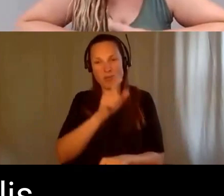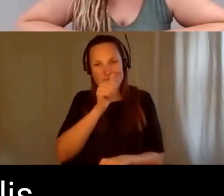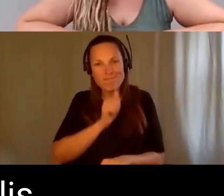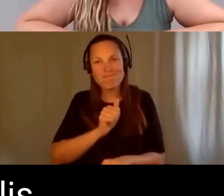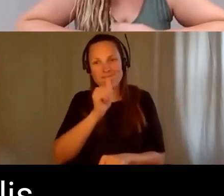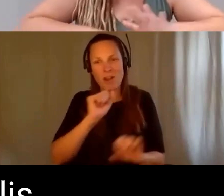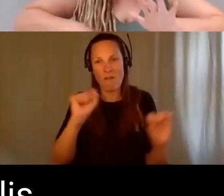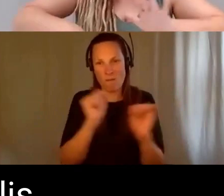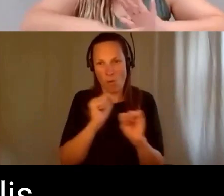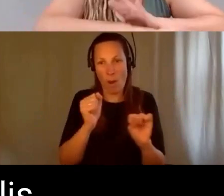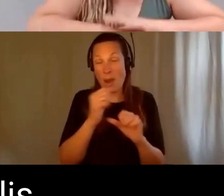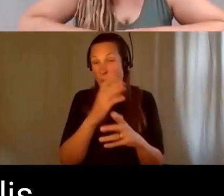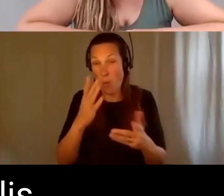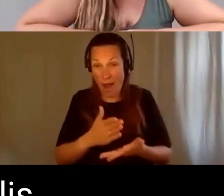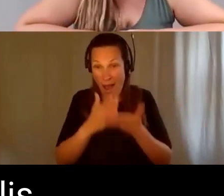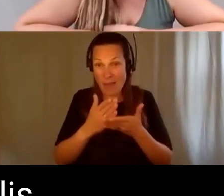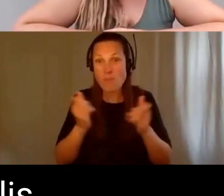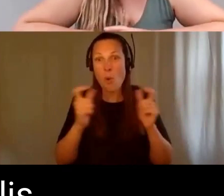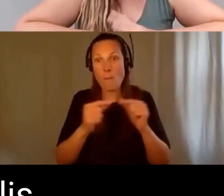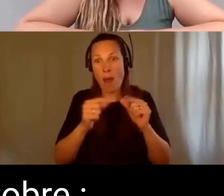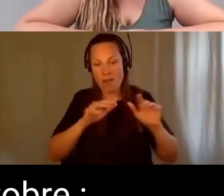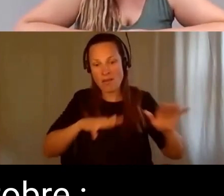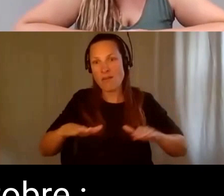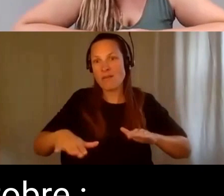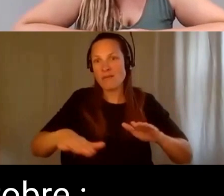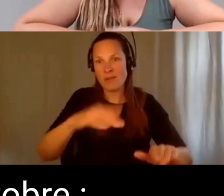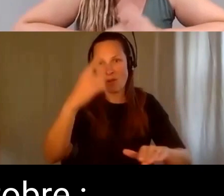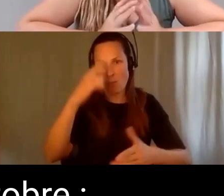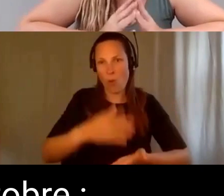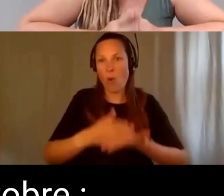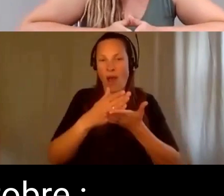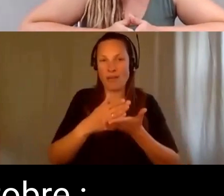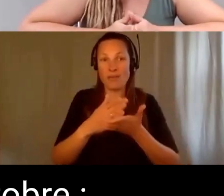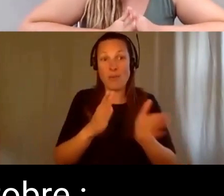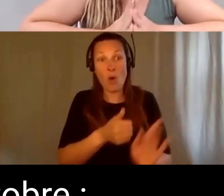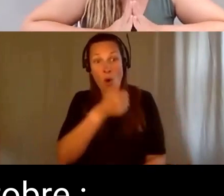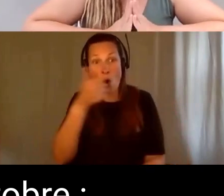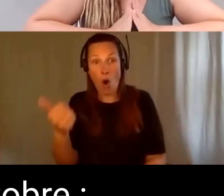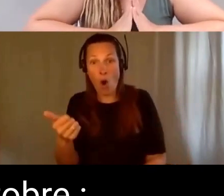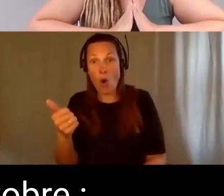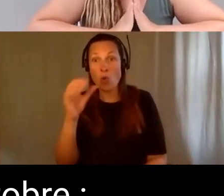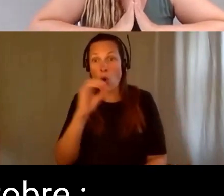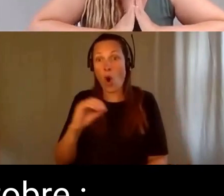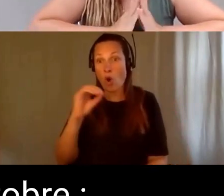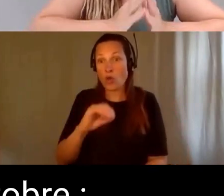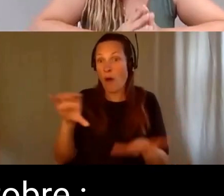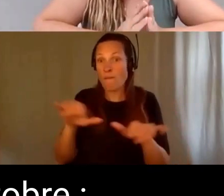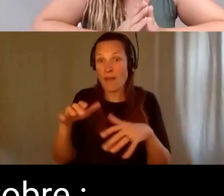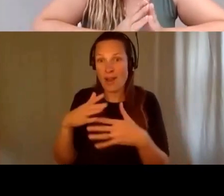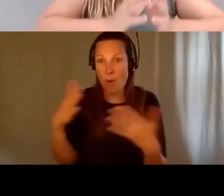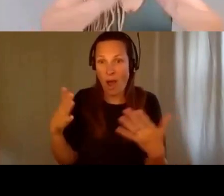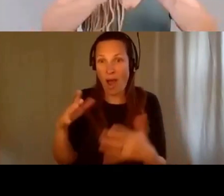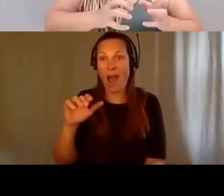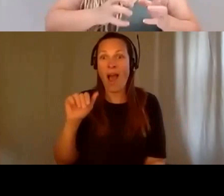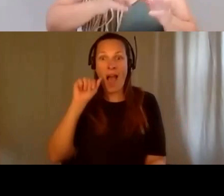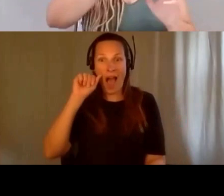on met du paillis au bas de nos carottes. Puis, une autre chose qu'on fait en octobre, eh bien, on plante l'ail.